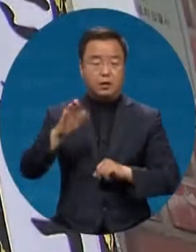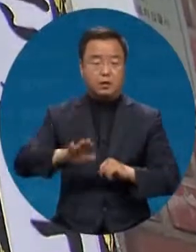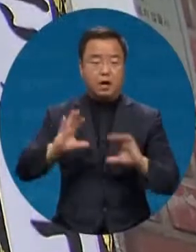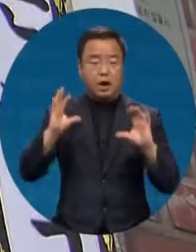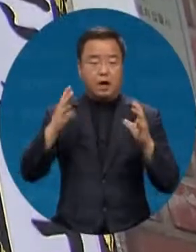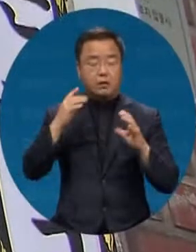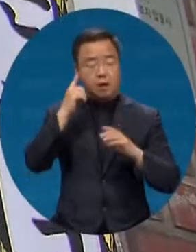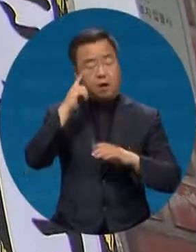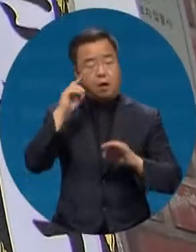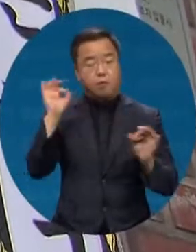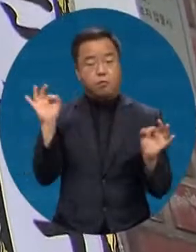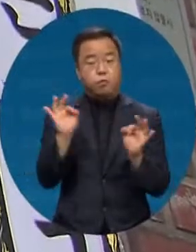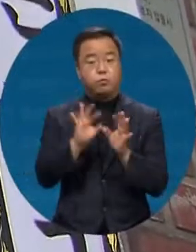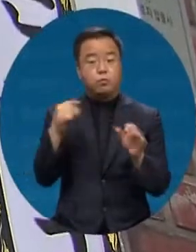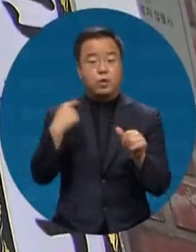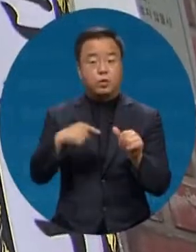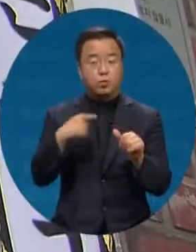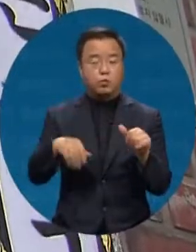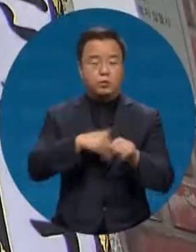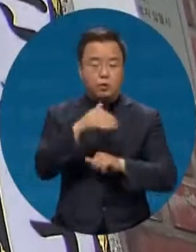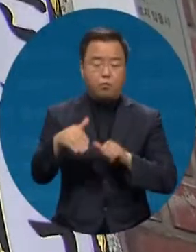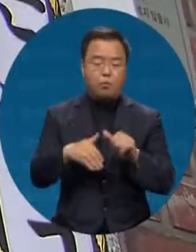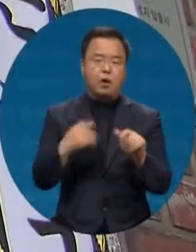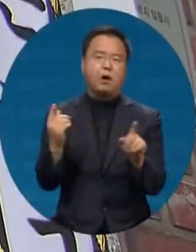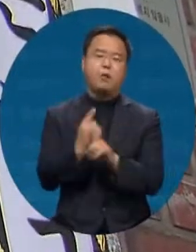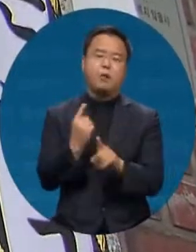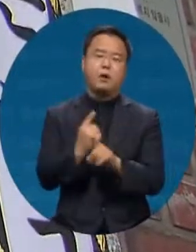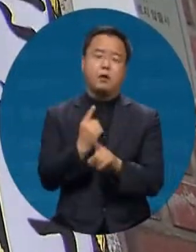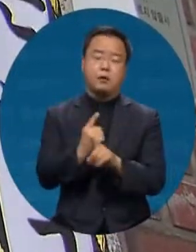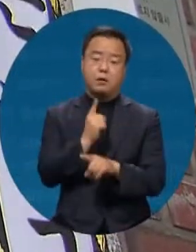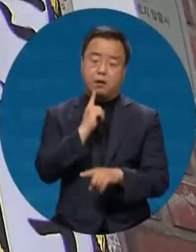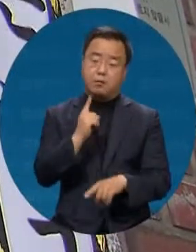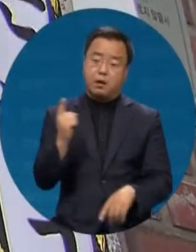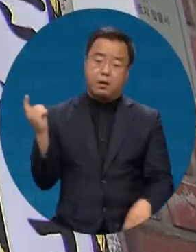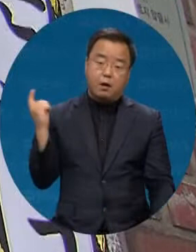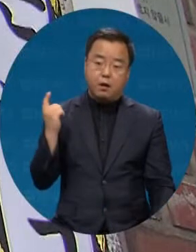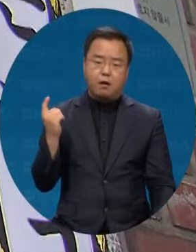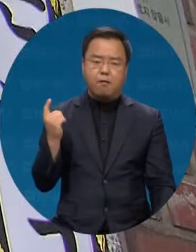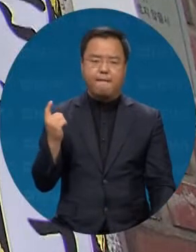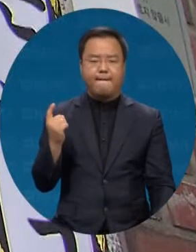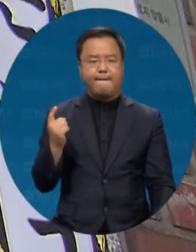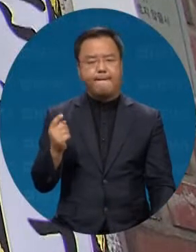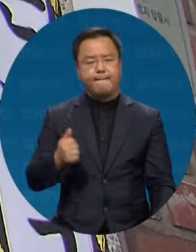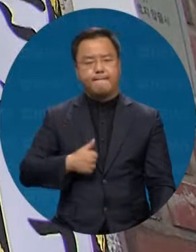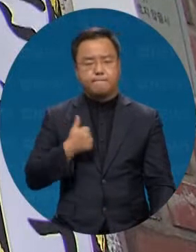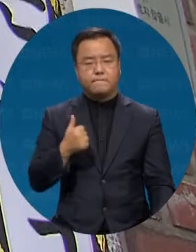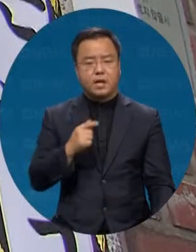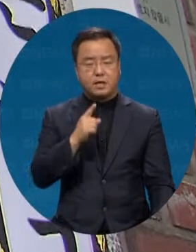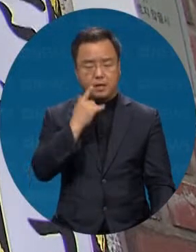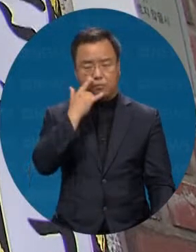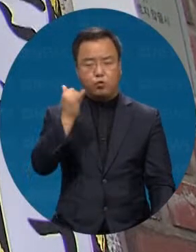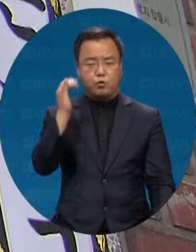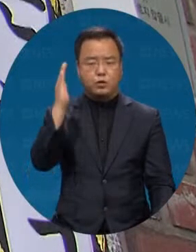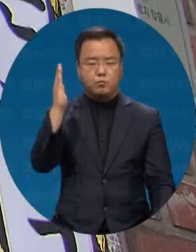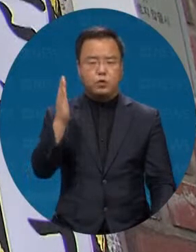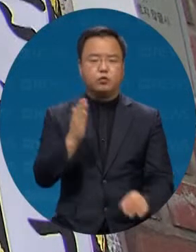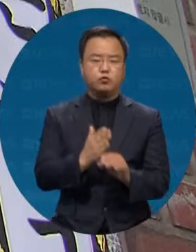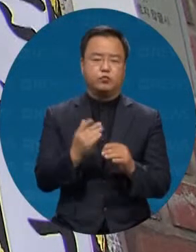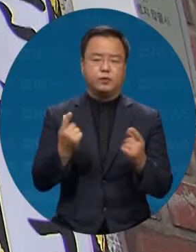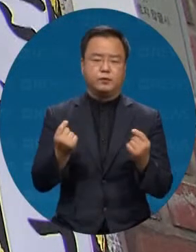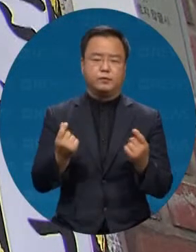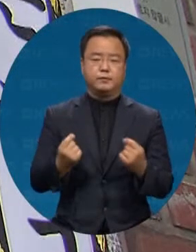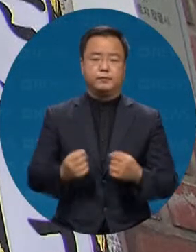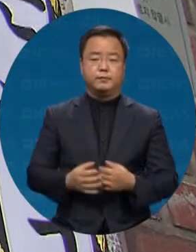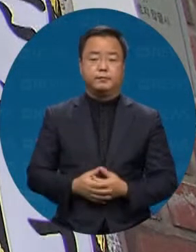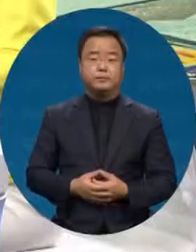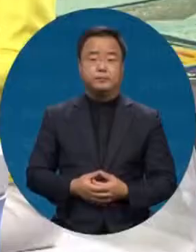예상하지 못한 교육 시스템 이나 환경에 교육을 받는다고 생각하니 깎고 모델이 이런 목소리를 내는 것이다 이렇게 해석할 수 있을 것